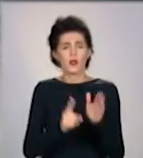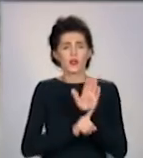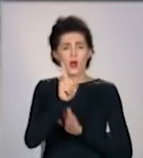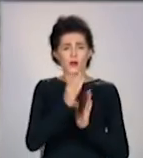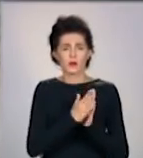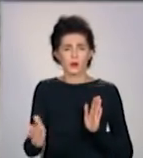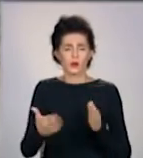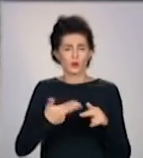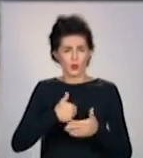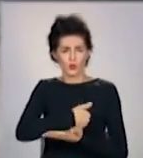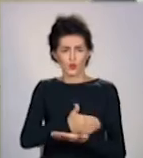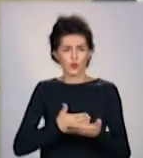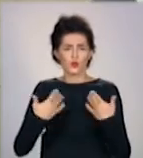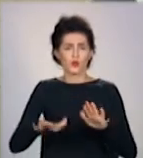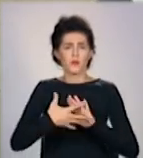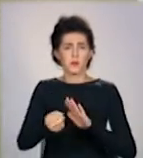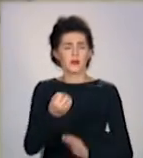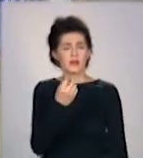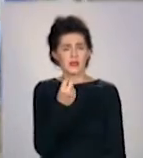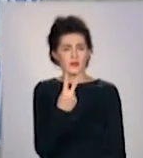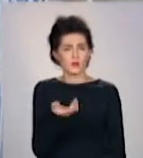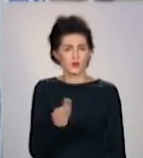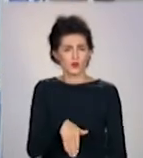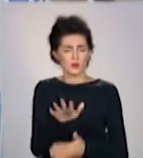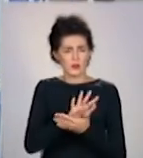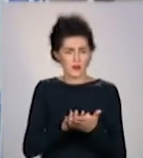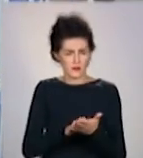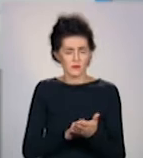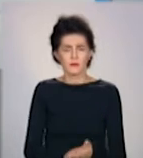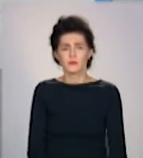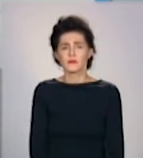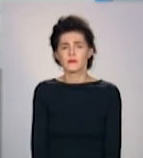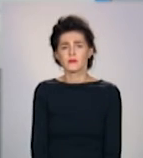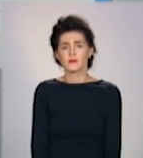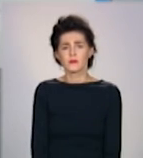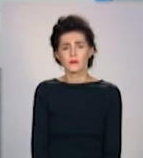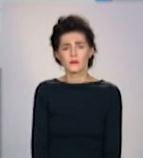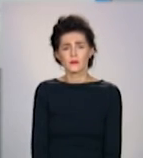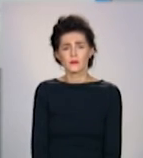послуги прийняли вже 12 заяв. Максим Чумак, Артем Карабецький, Кирило Піхно, телеканал «Донбас».